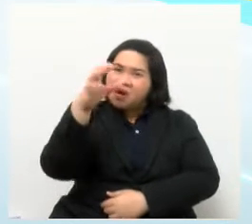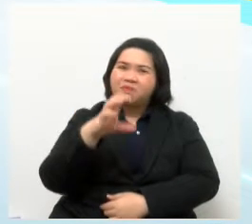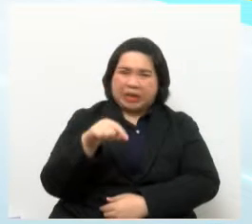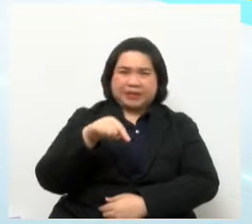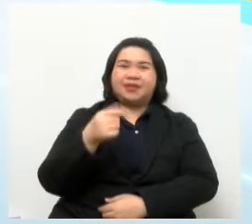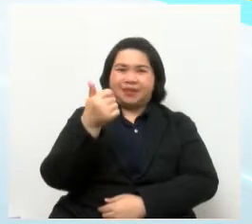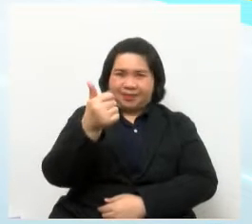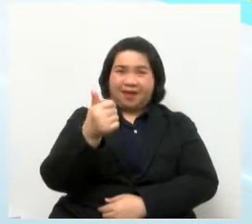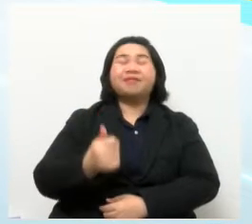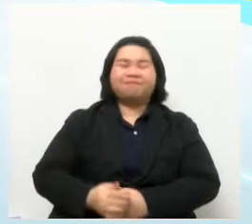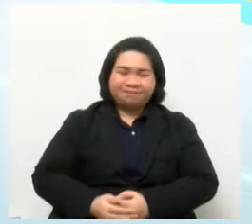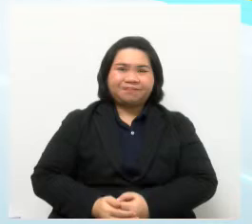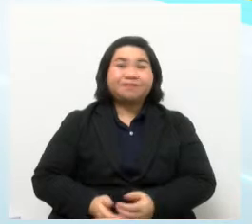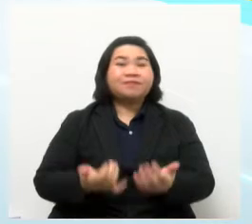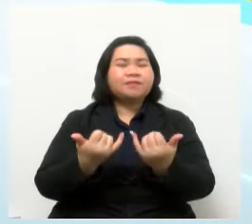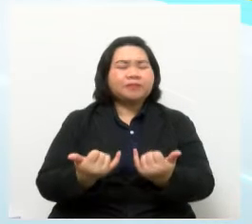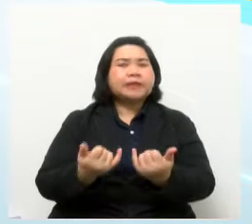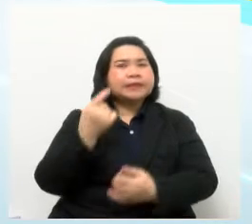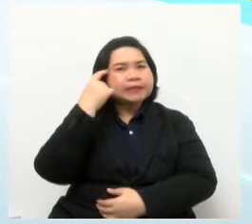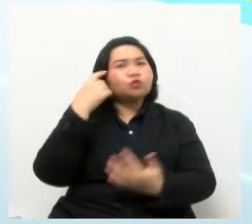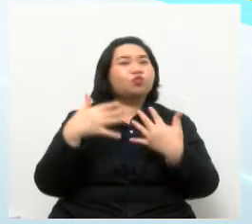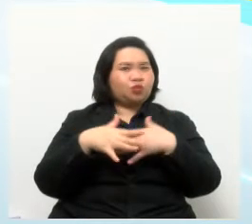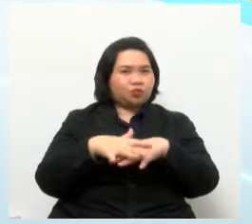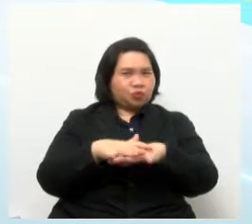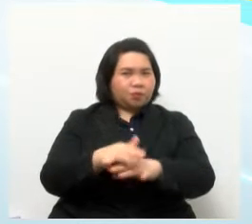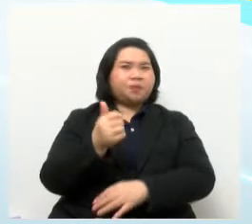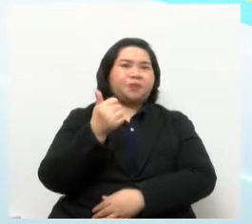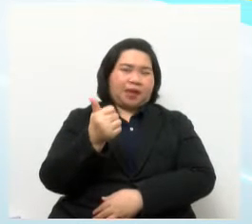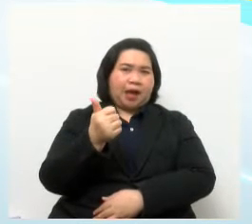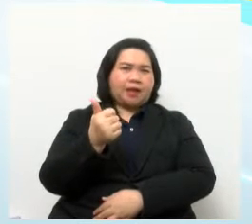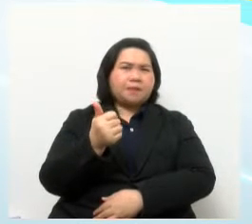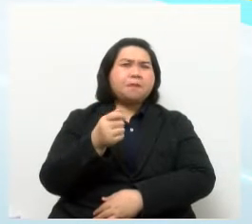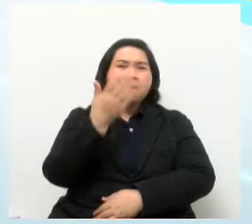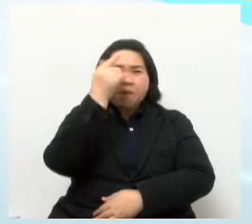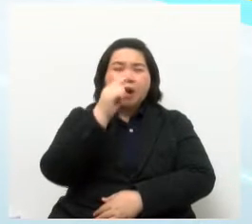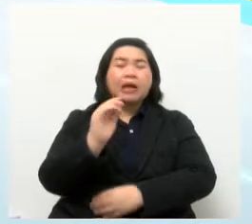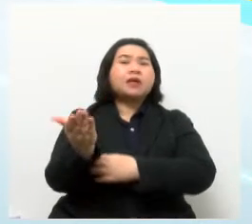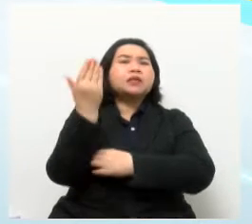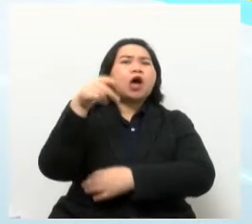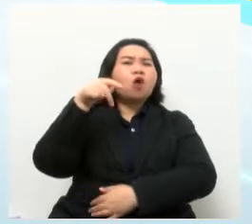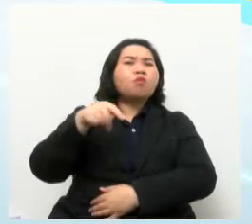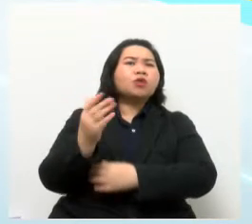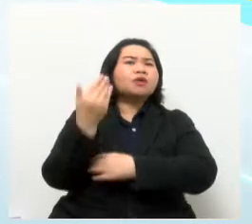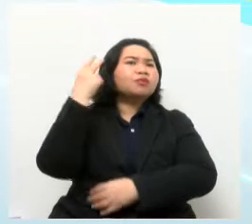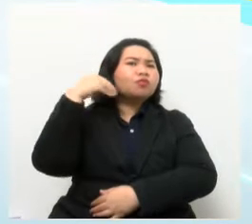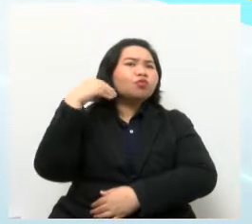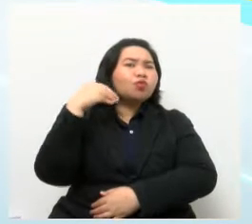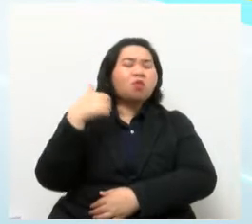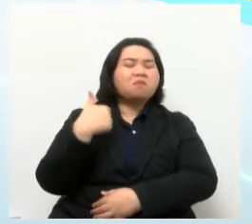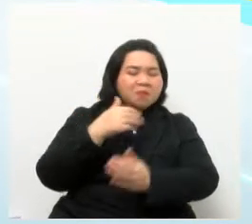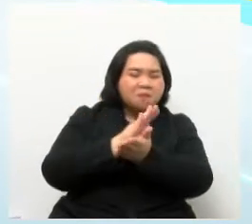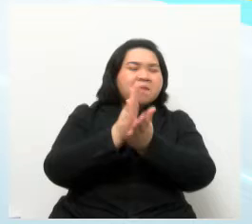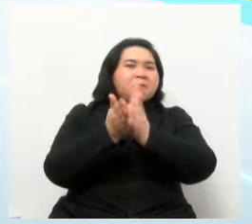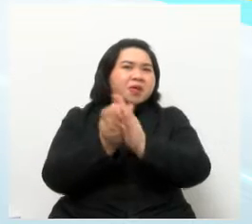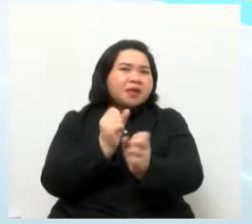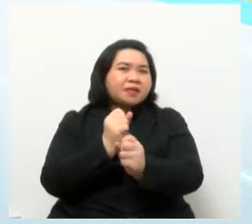านะคะเพราะฉะนั้นเรามาร่วมกันนะคะในการที่จะเป็นส่วนหนึ่งของรายการผู้เช้าข่าวสปทปรับเปลี่ยนให้รายการของเรามี